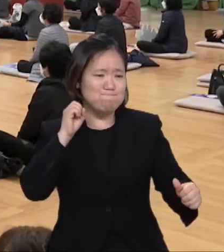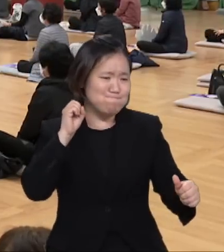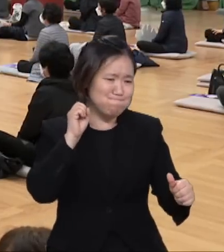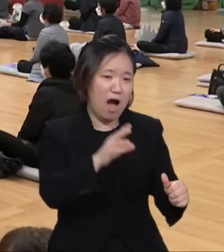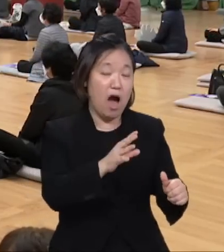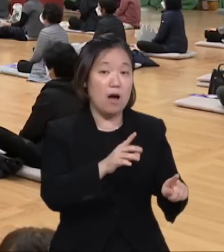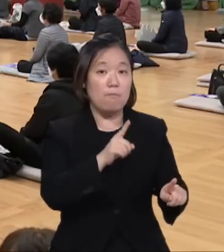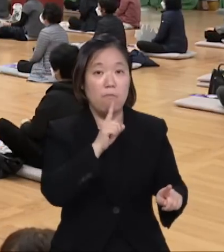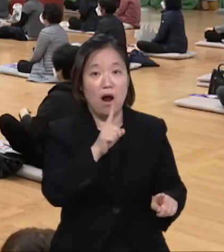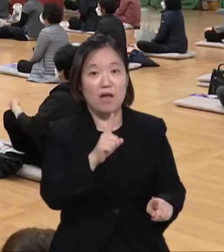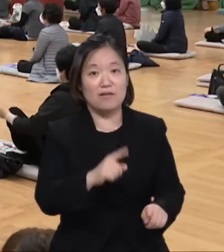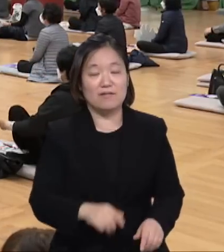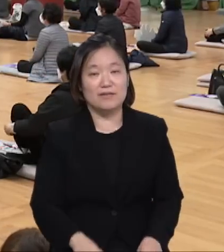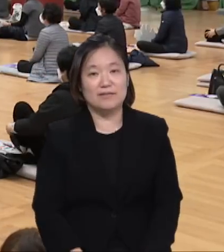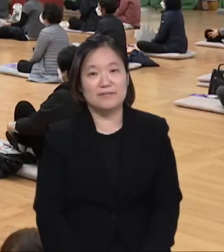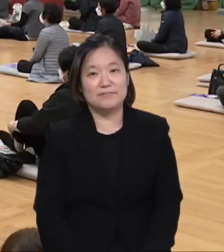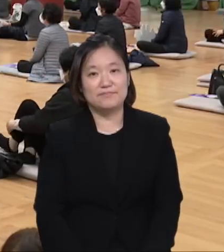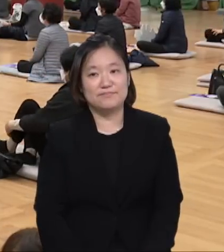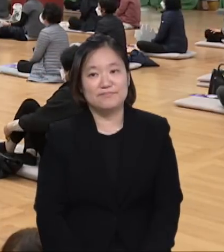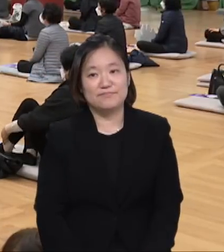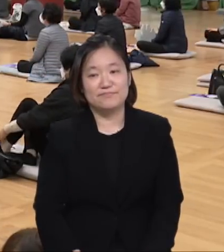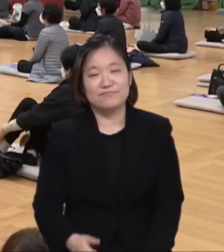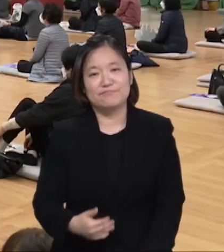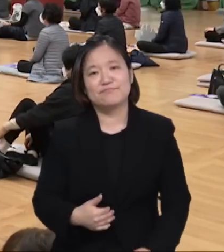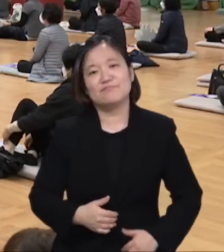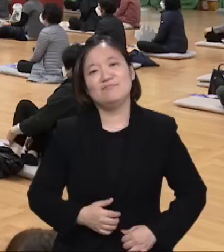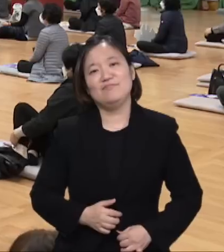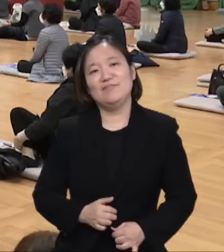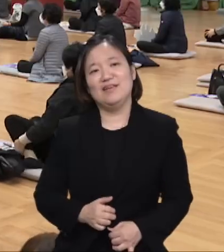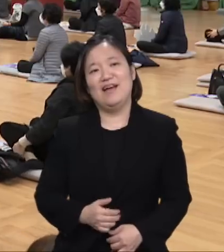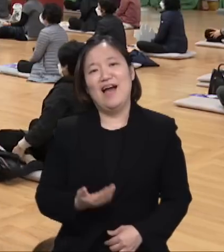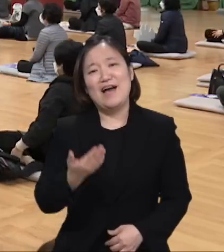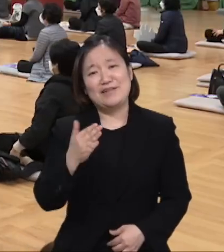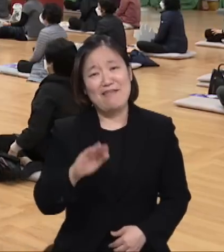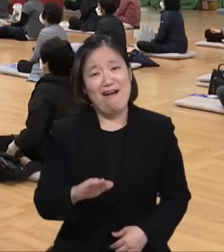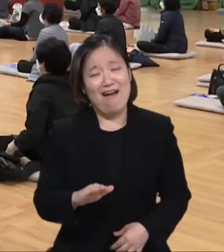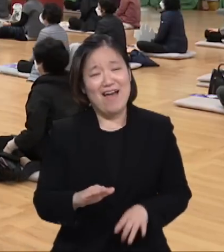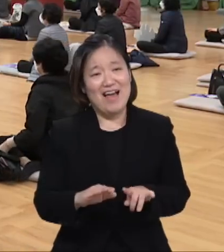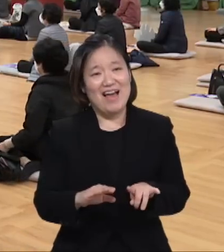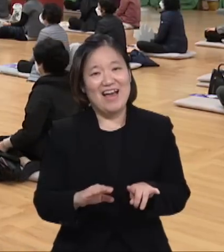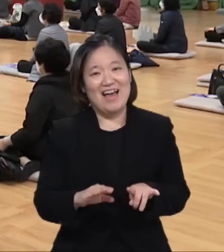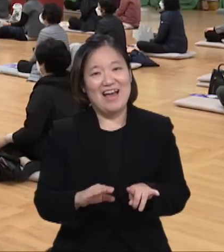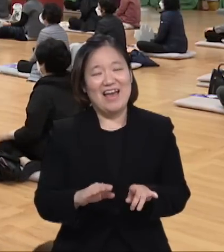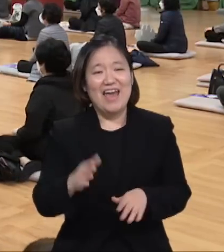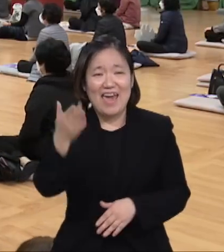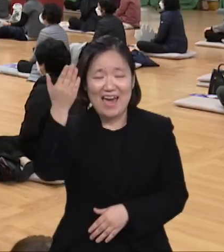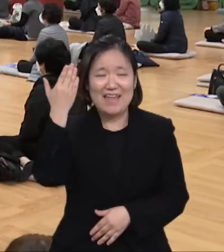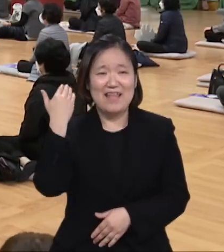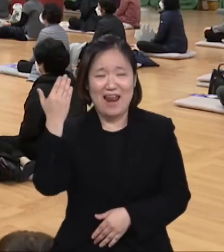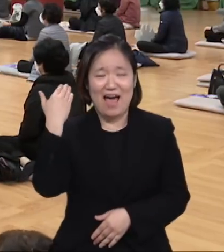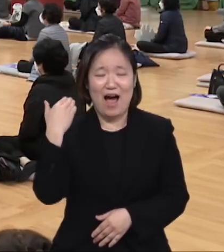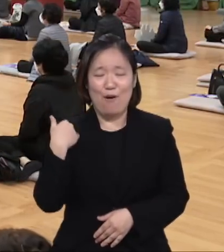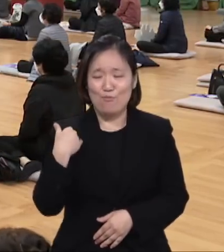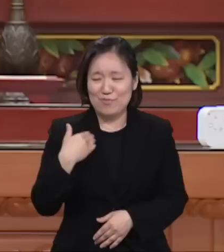고함을 뺏지를 덜해요 근데 이거 우리가 진지하게 이거 고민해 볼 부분이 있어요 제가 수많은 불교사라를 많이 봤잖아요